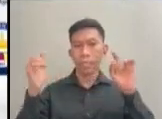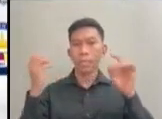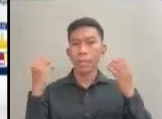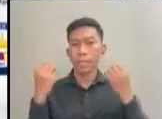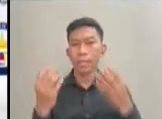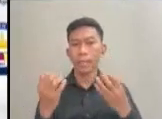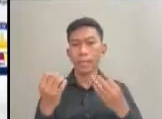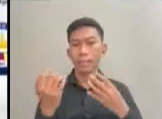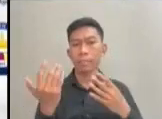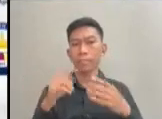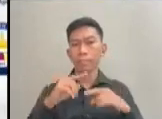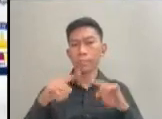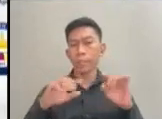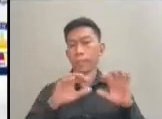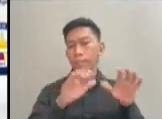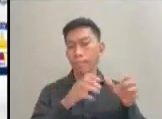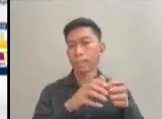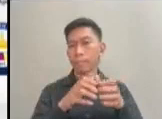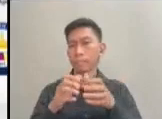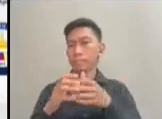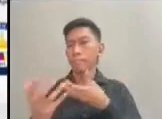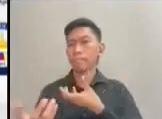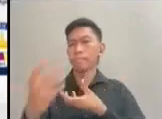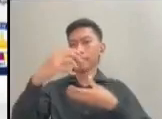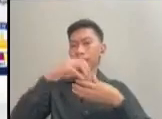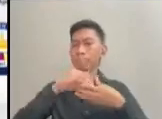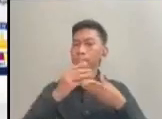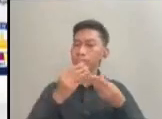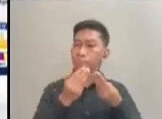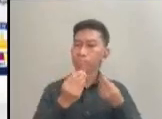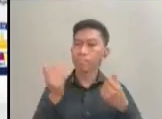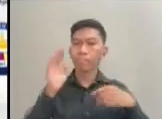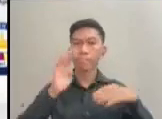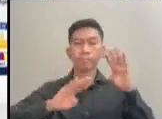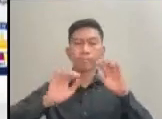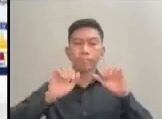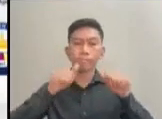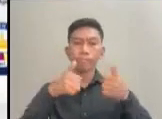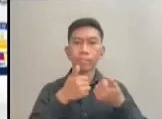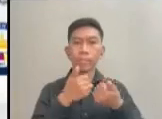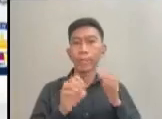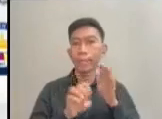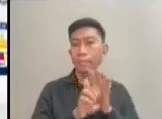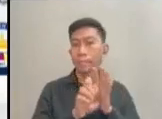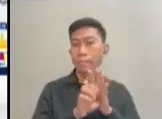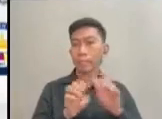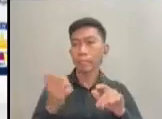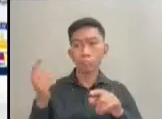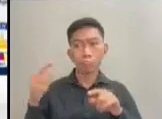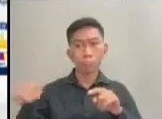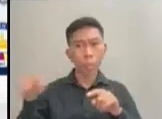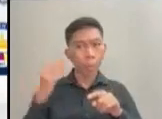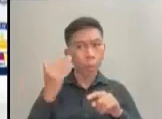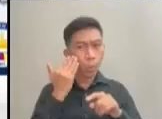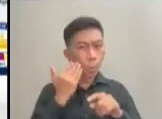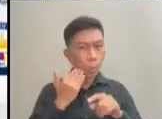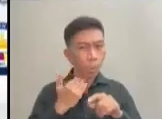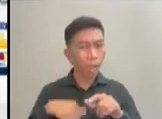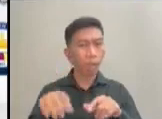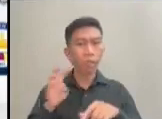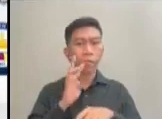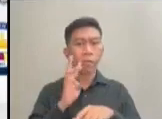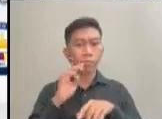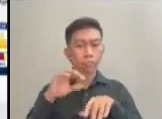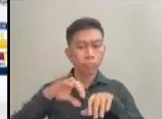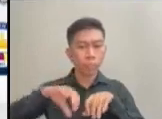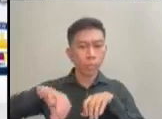agency ngayon na tutukon dito sa problema ito. Halimbawa, yung mga hindi na natin mapatubigan, pwede kami mag-request ngayon sa DA ng